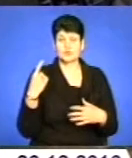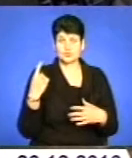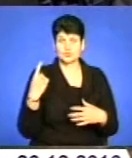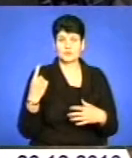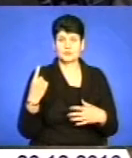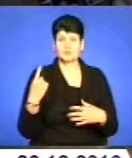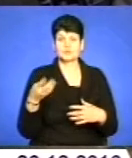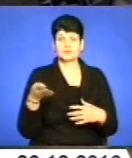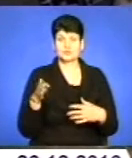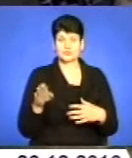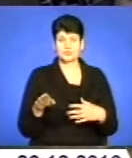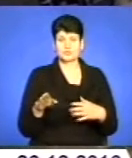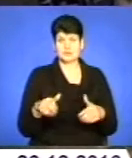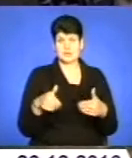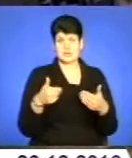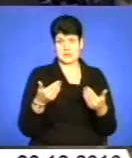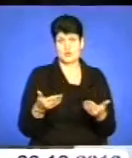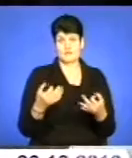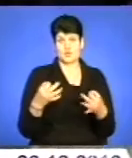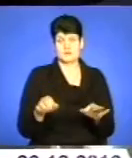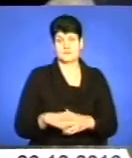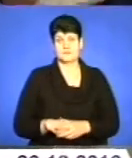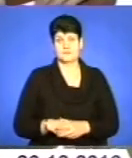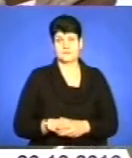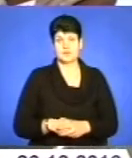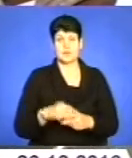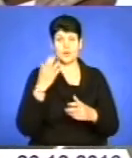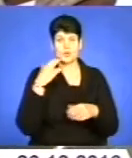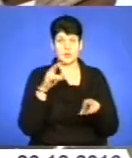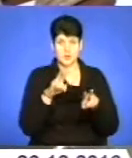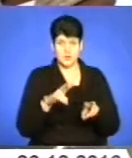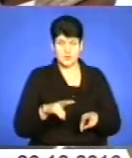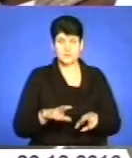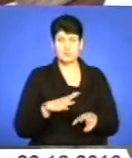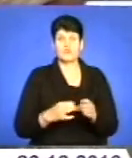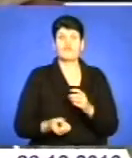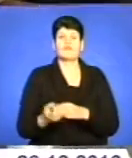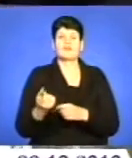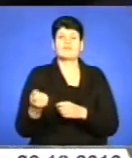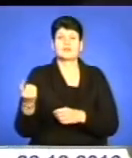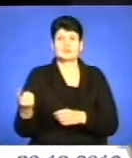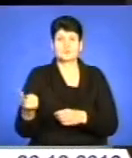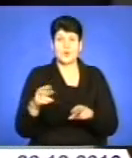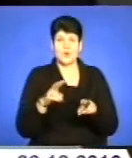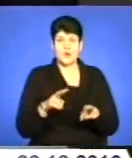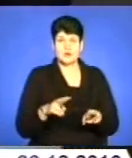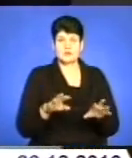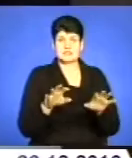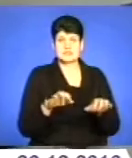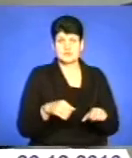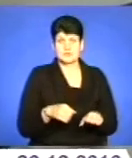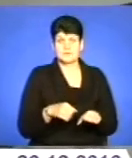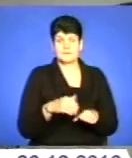на одну одиницю зброї пред'явив дозвіл. В ході огляду місця події було виявлено, оглянуто і вилучено